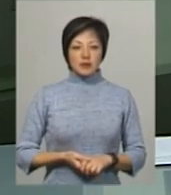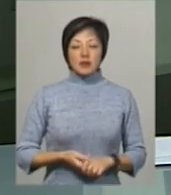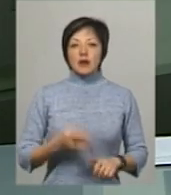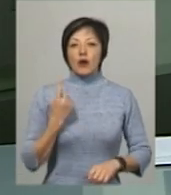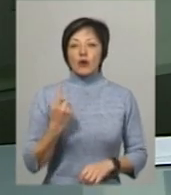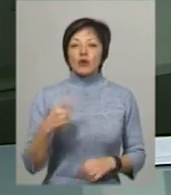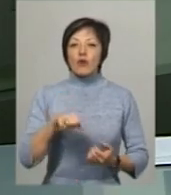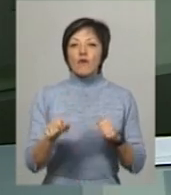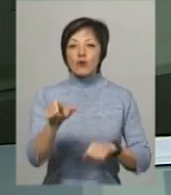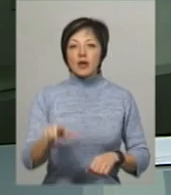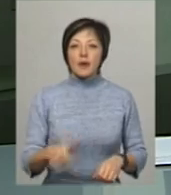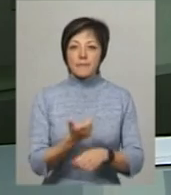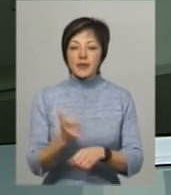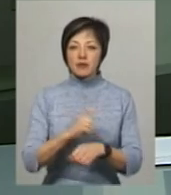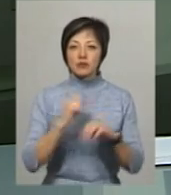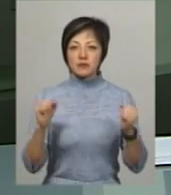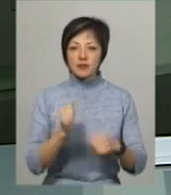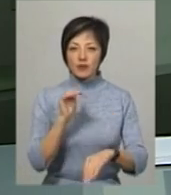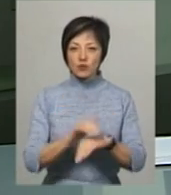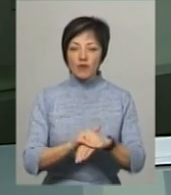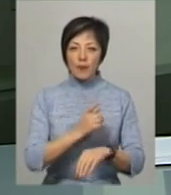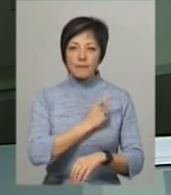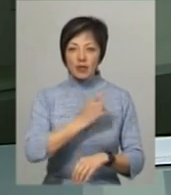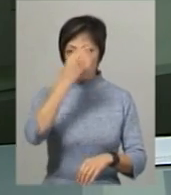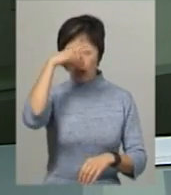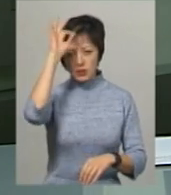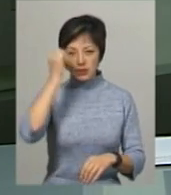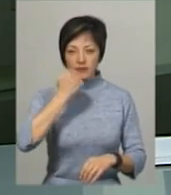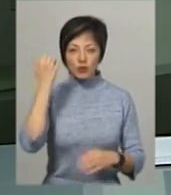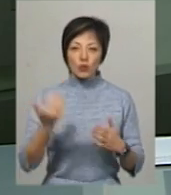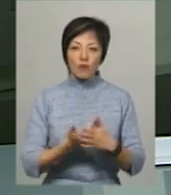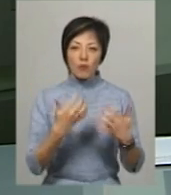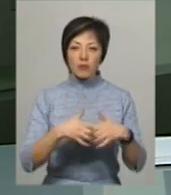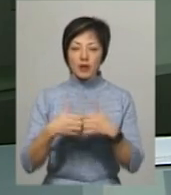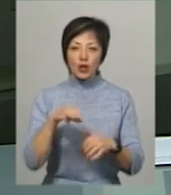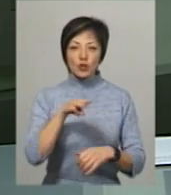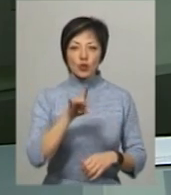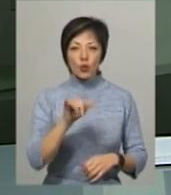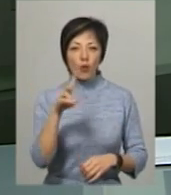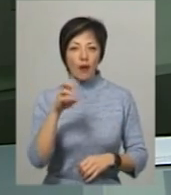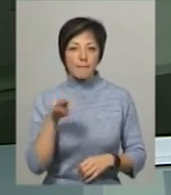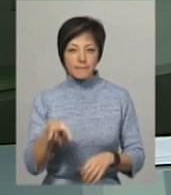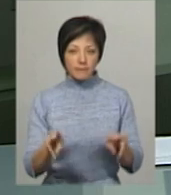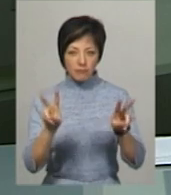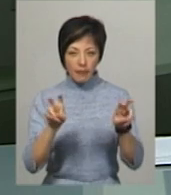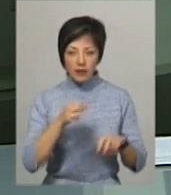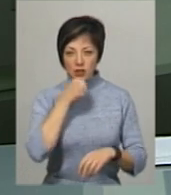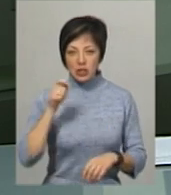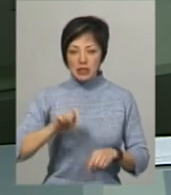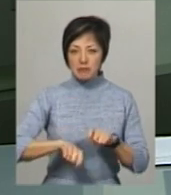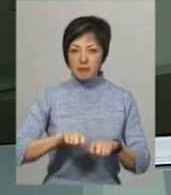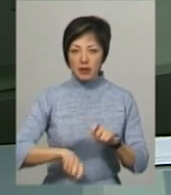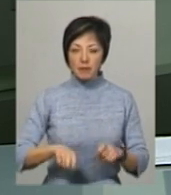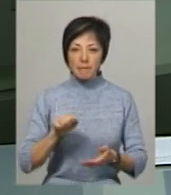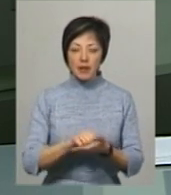Одного водія, котрий перевищив швидкість, зафіксували патрульні поліцейські завдяки новому приладу TrueCam. Про це повідомив старший інспектор